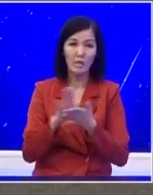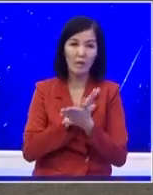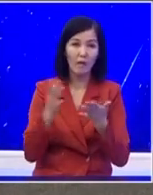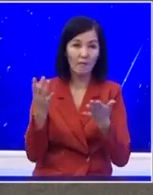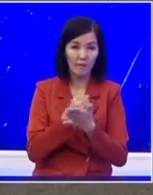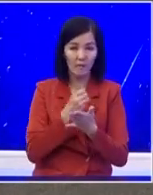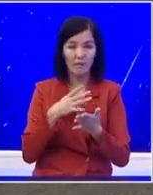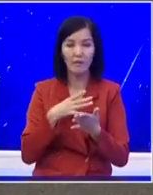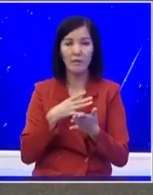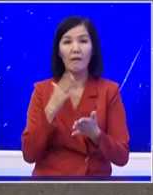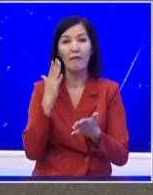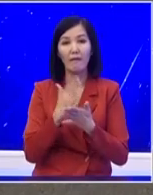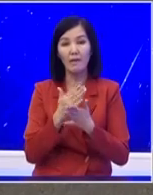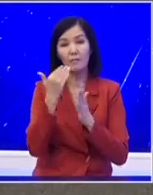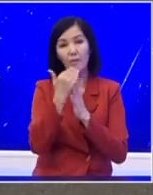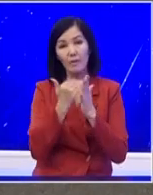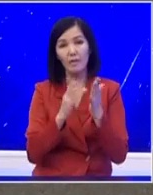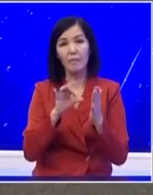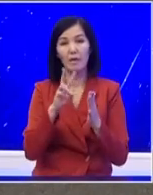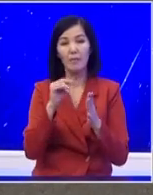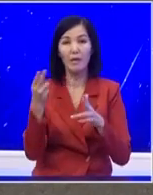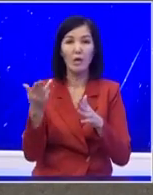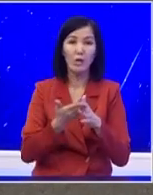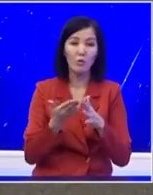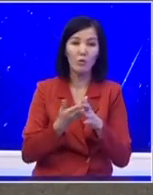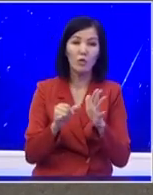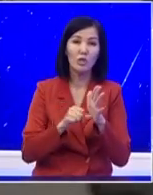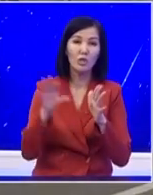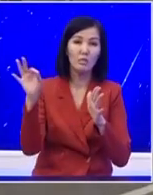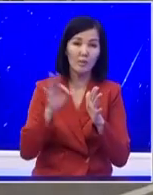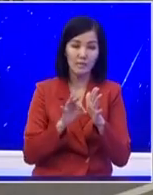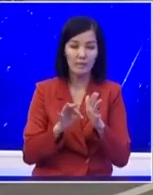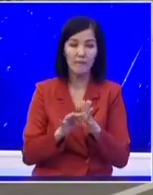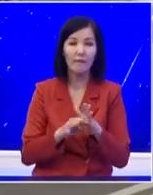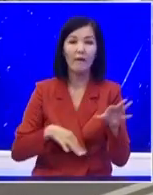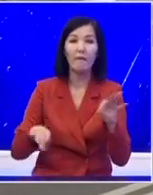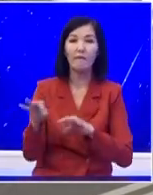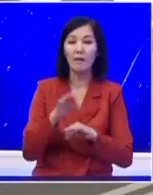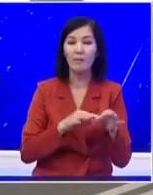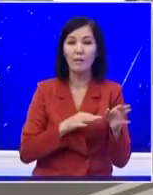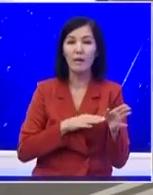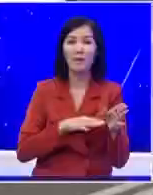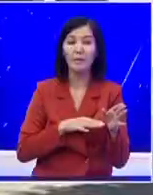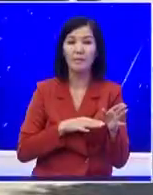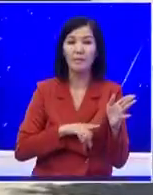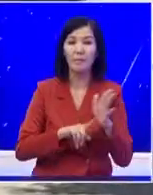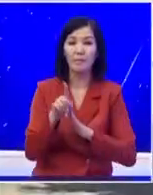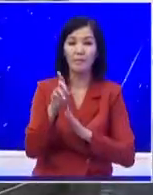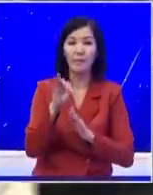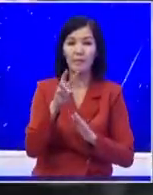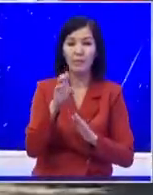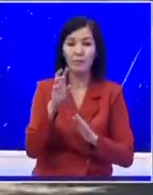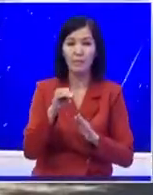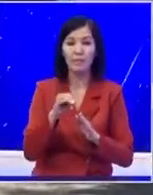И есть по программе «Еңбек» льготный кредит под 6%. В рамках проекта «Бастау бизнес», который инициирован Национальной